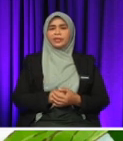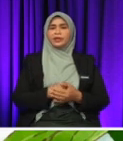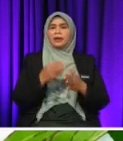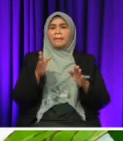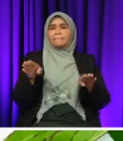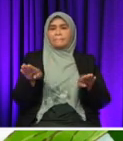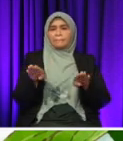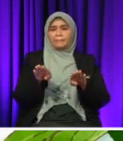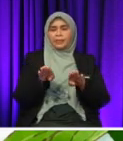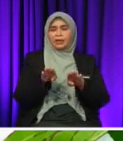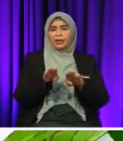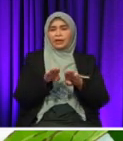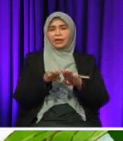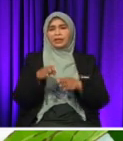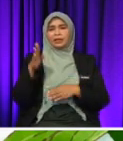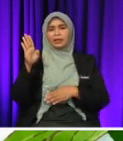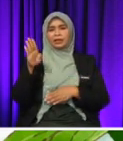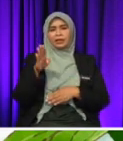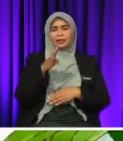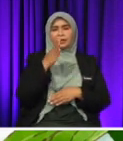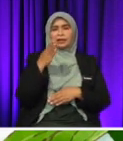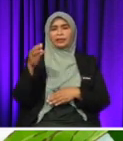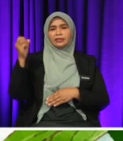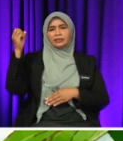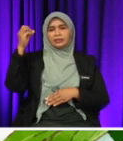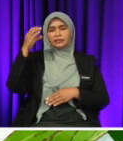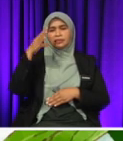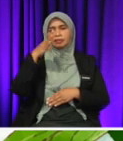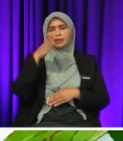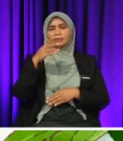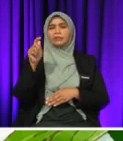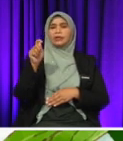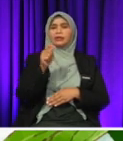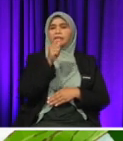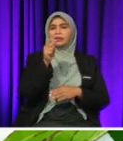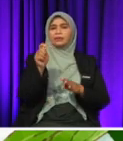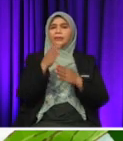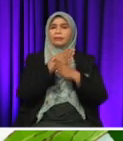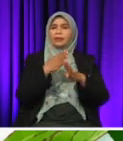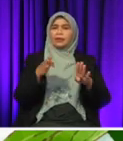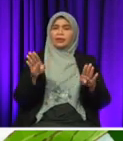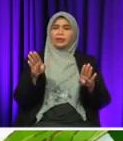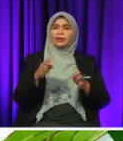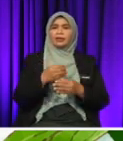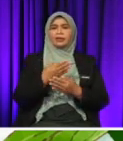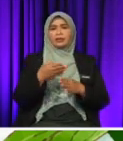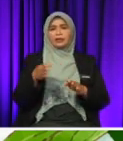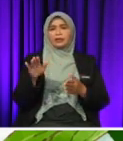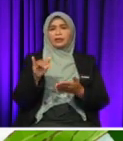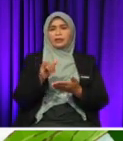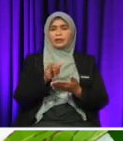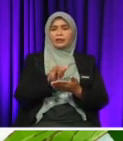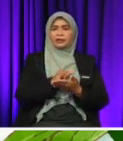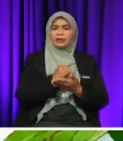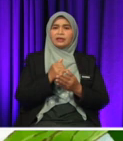pagi siang bertiup bebas kemudian terkurung